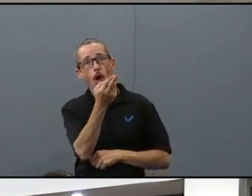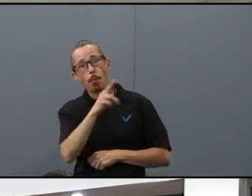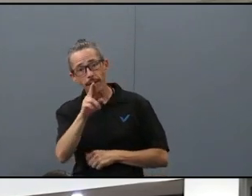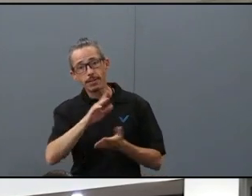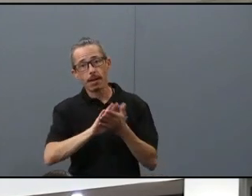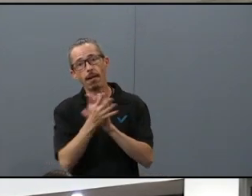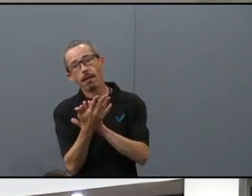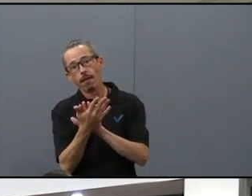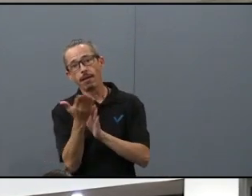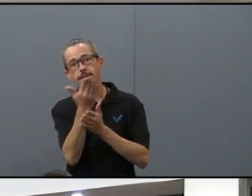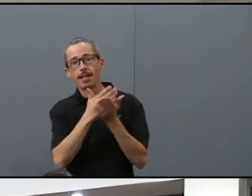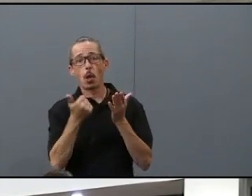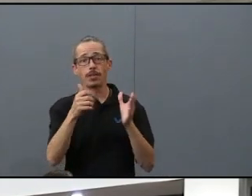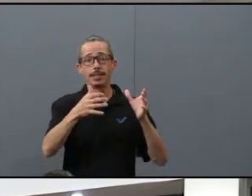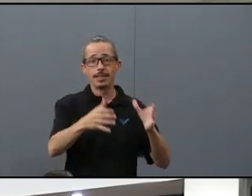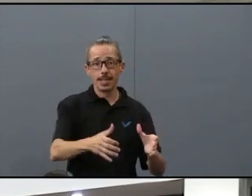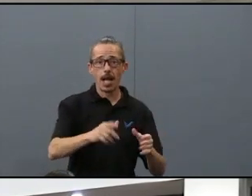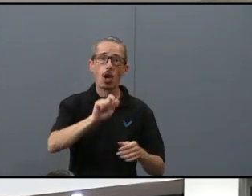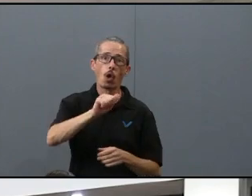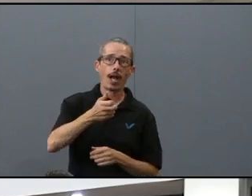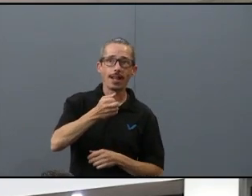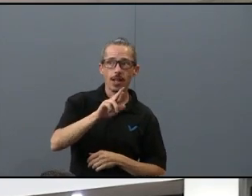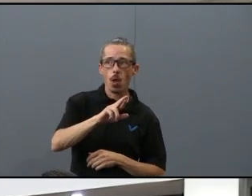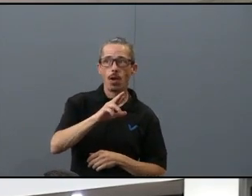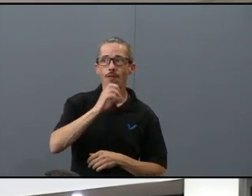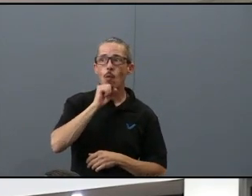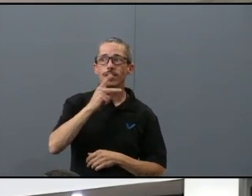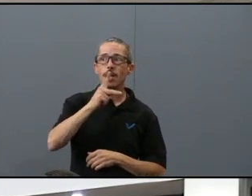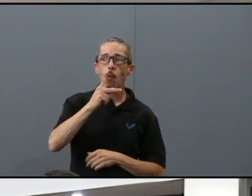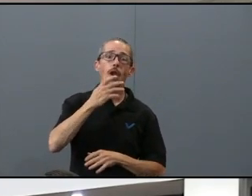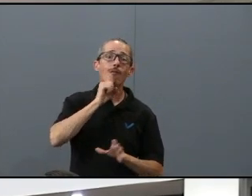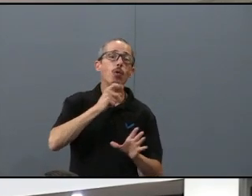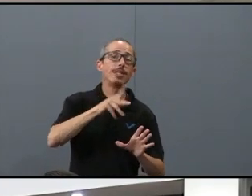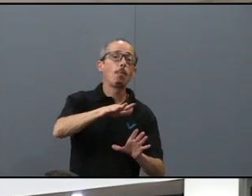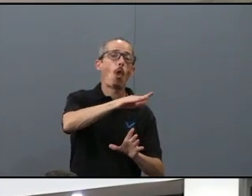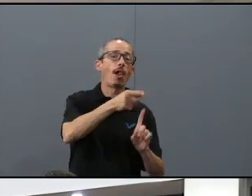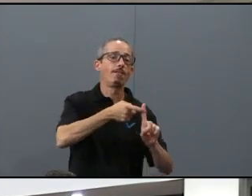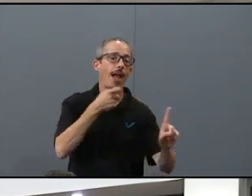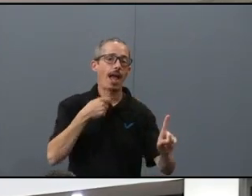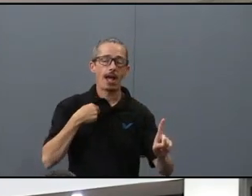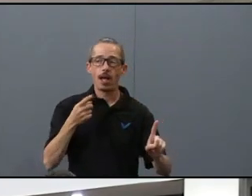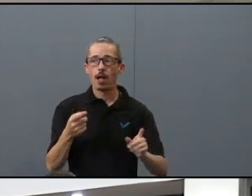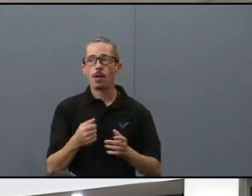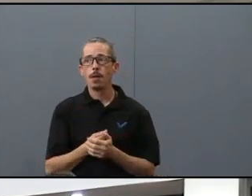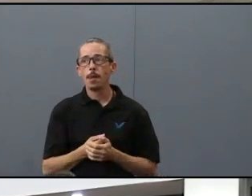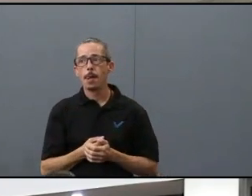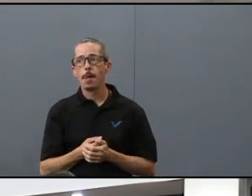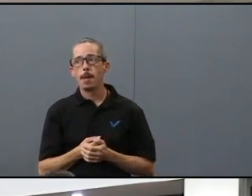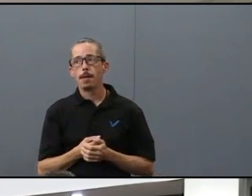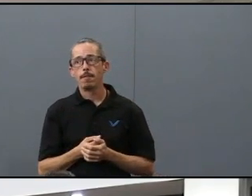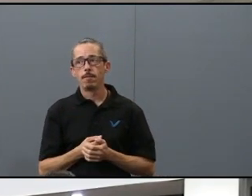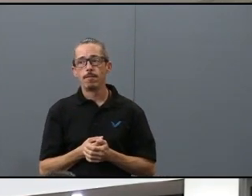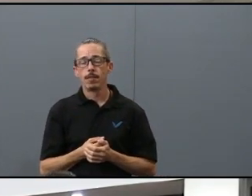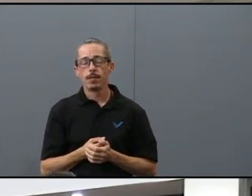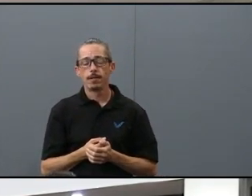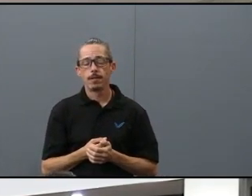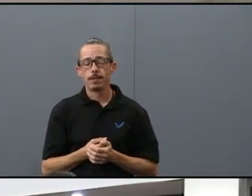revient dans mon secteur 10 le Gard on a gardé le vieux saint-pul le vieux saint-pul ok mais ceci étant